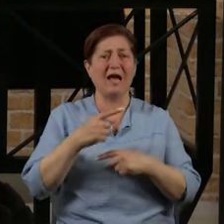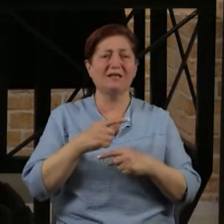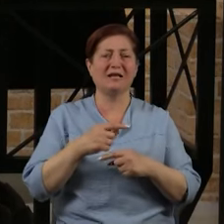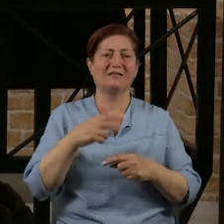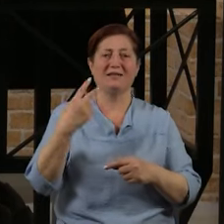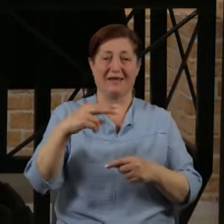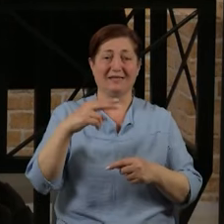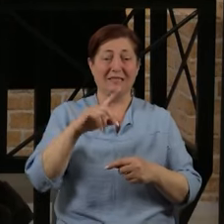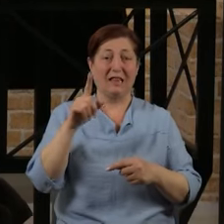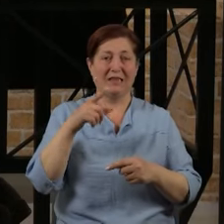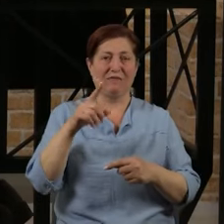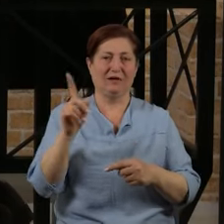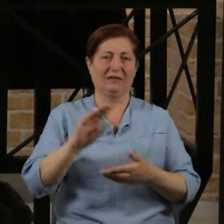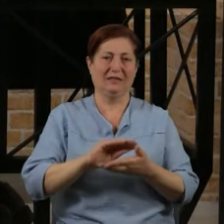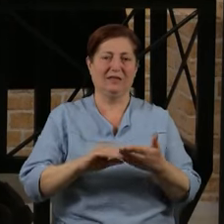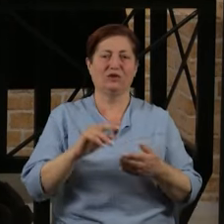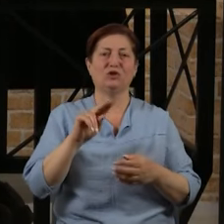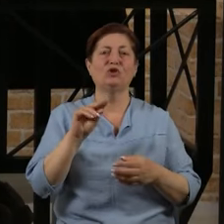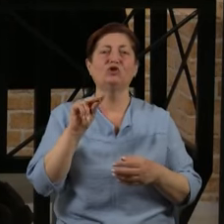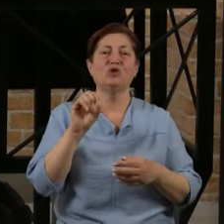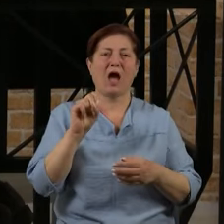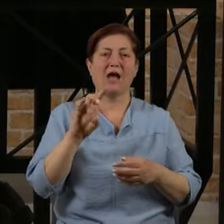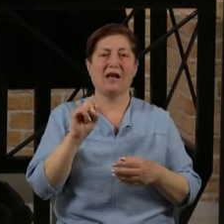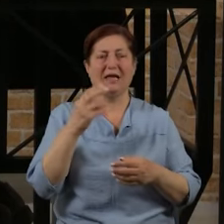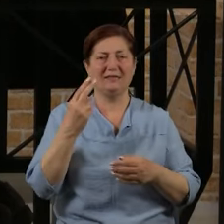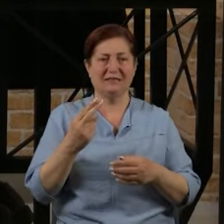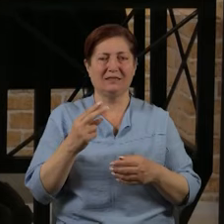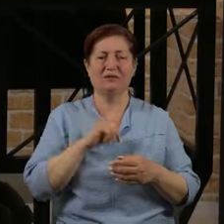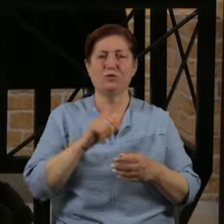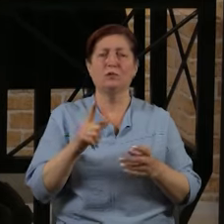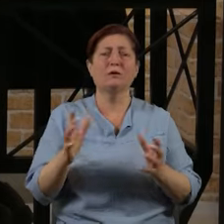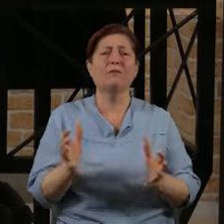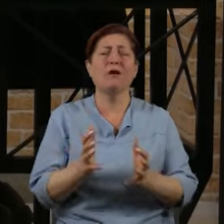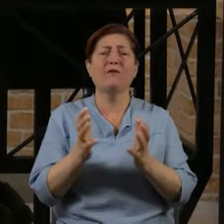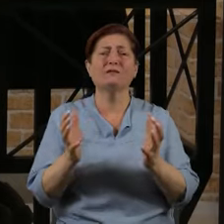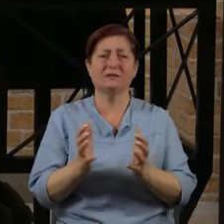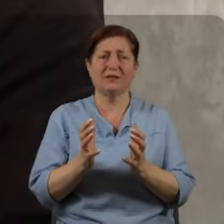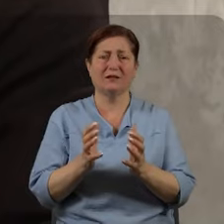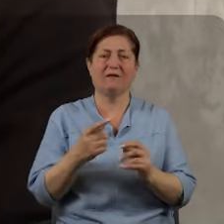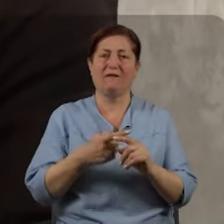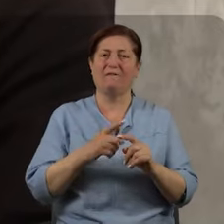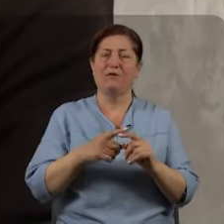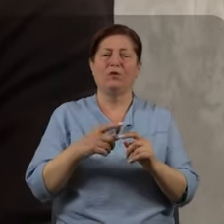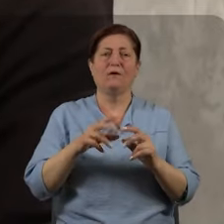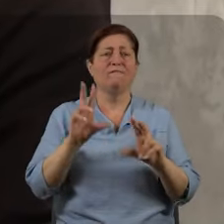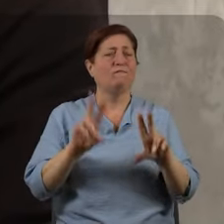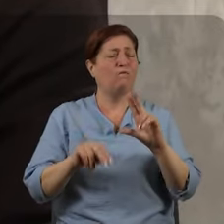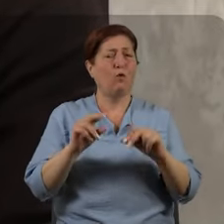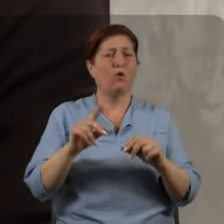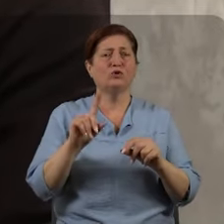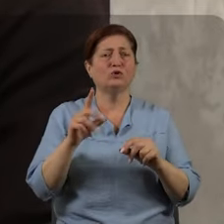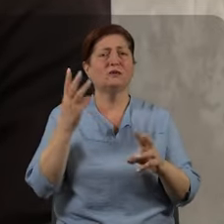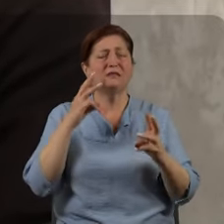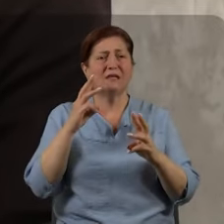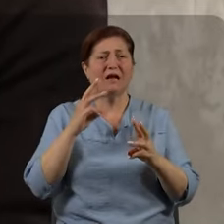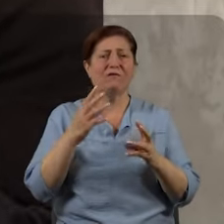20 թվականն է գրել, եթե չեմ չարենցը մորս համար գազելը եւ իհարկե կամ ինչ որ որոշակի ոչավորման կրկին, ինչ որ